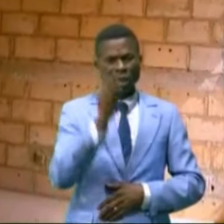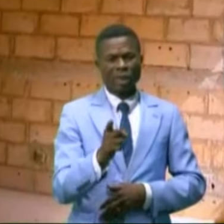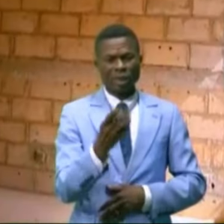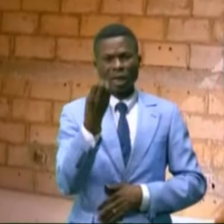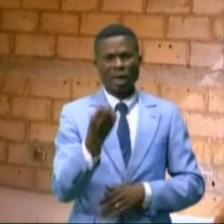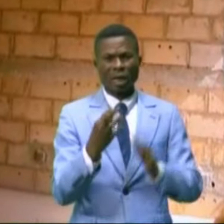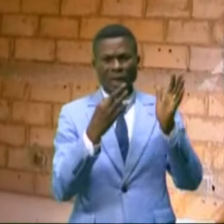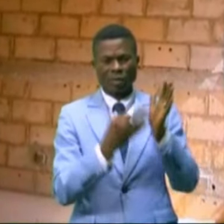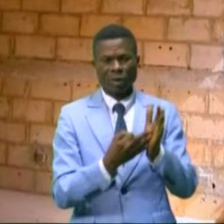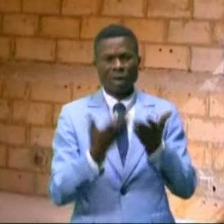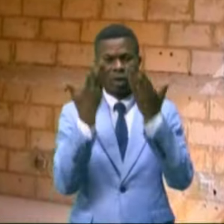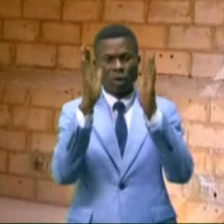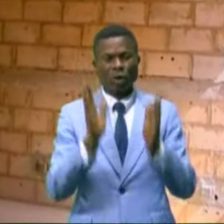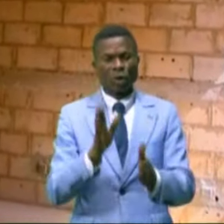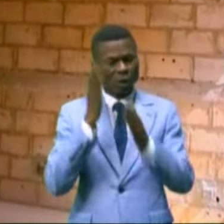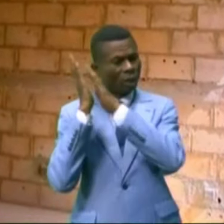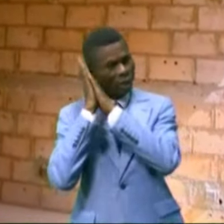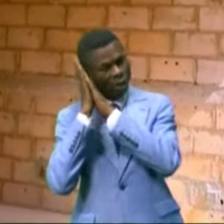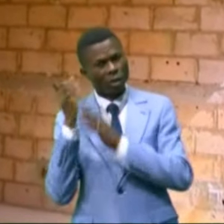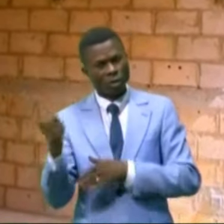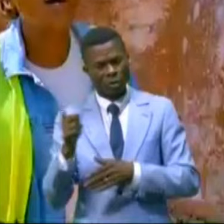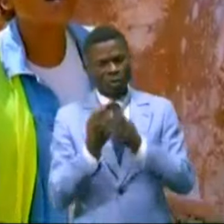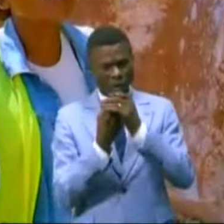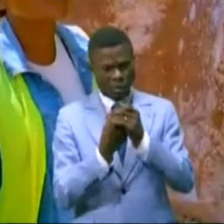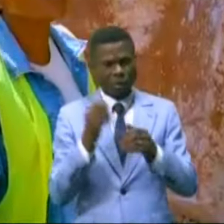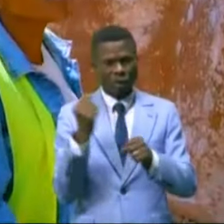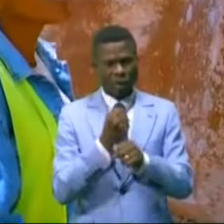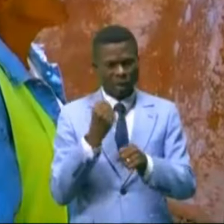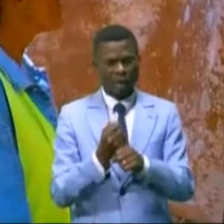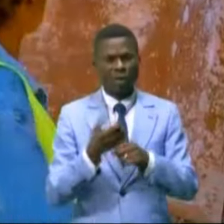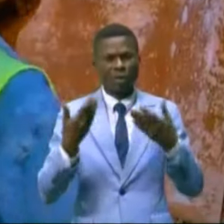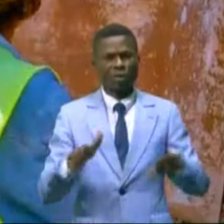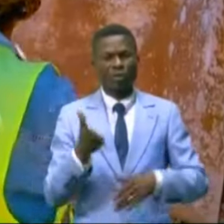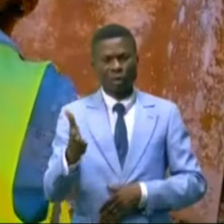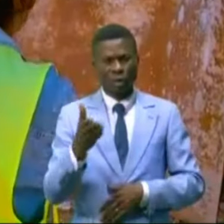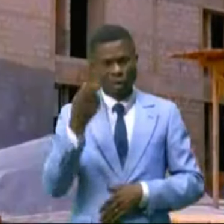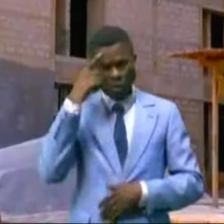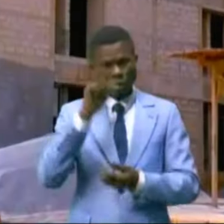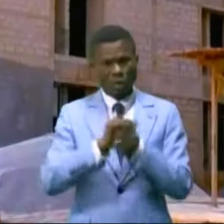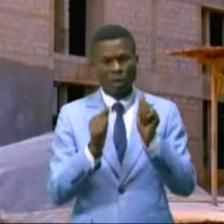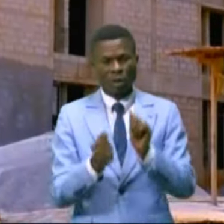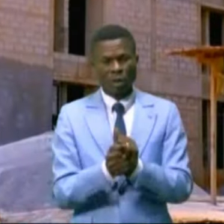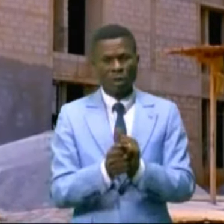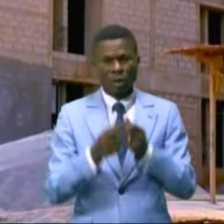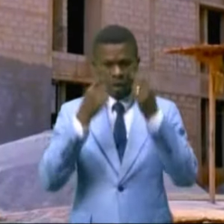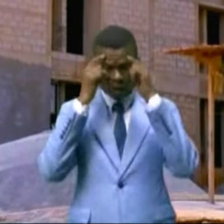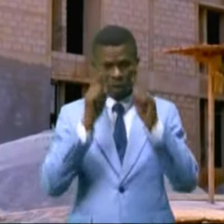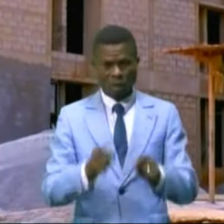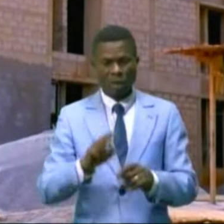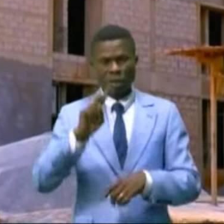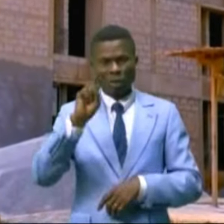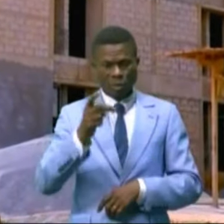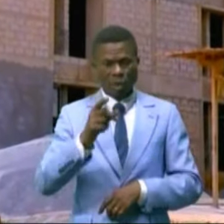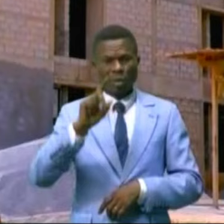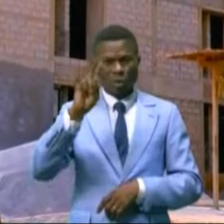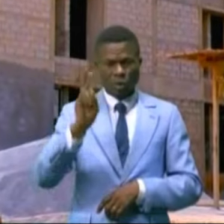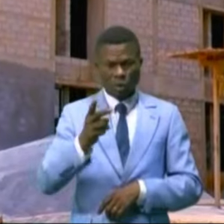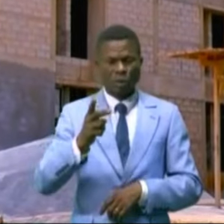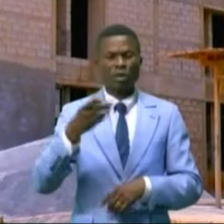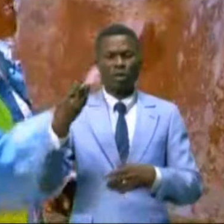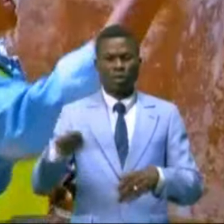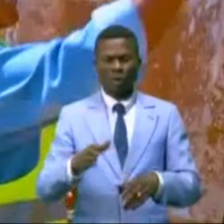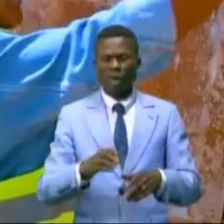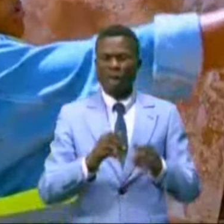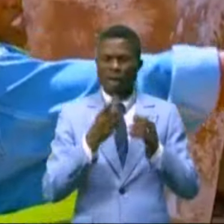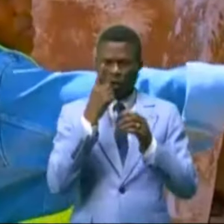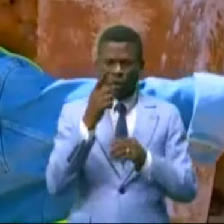étudiants l'heure est donc aux travaux de finissage concernant le prier c'est terminé le deè est terminé et même une chambre qui